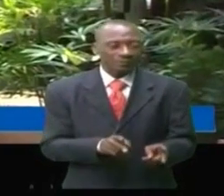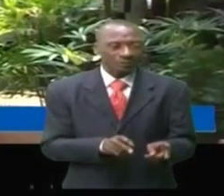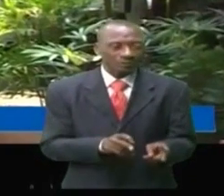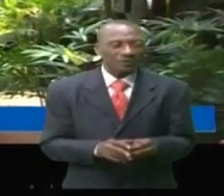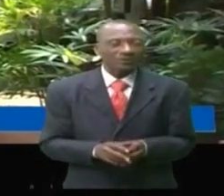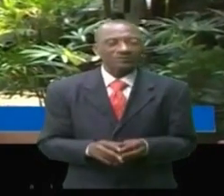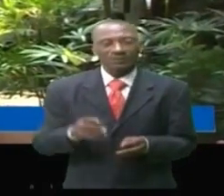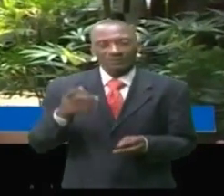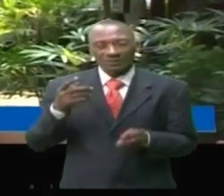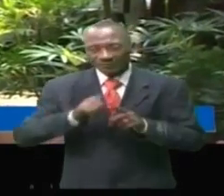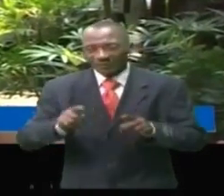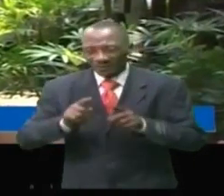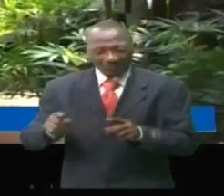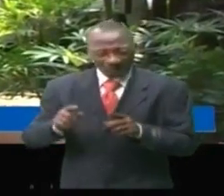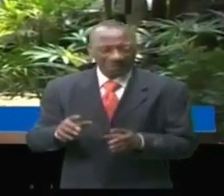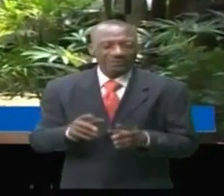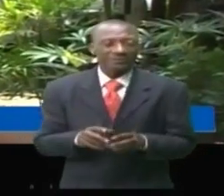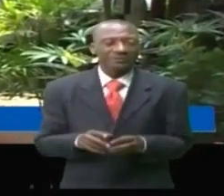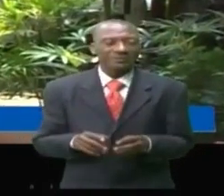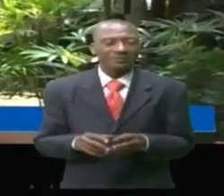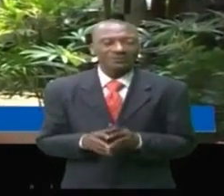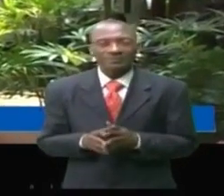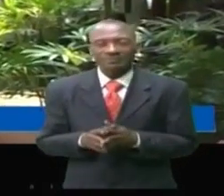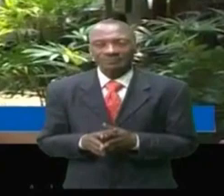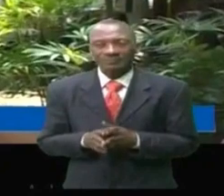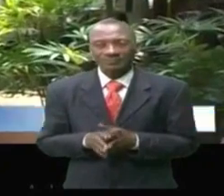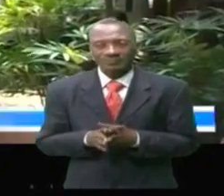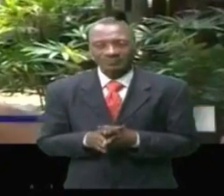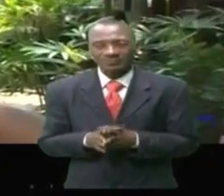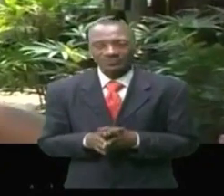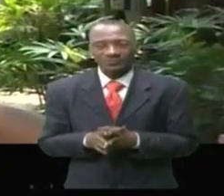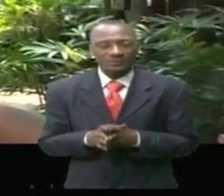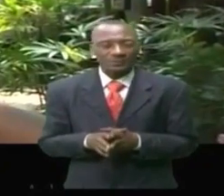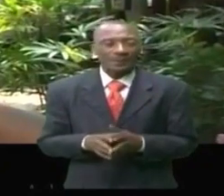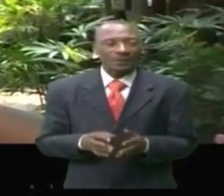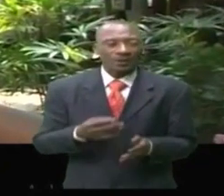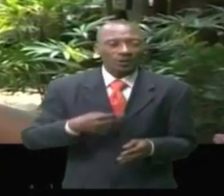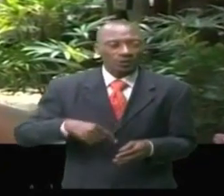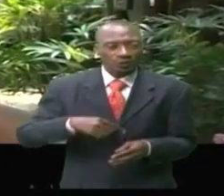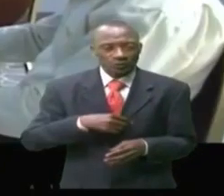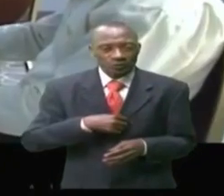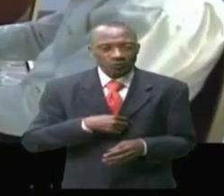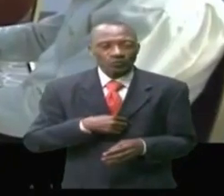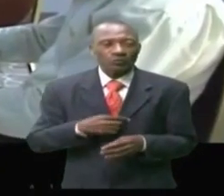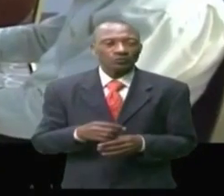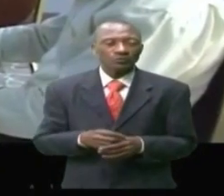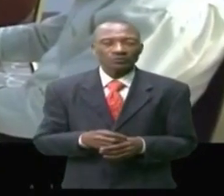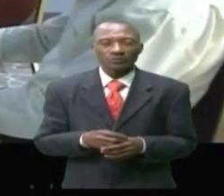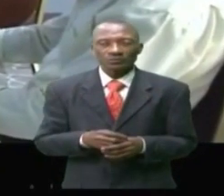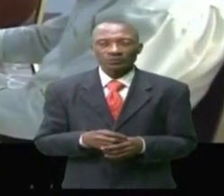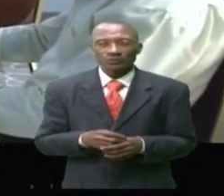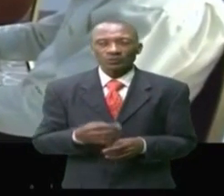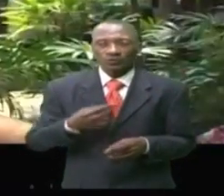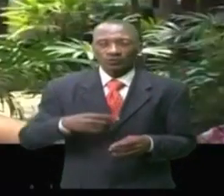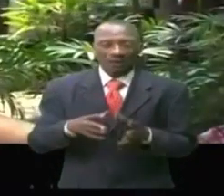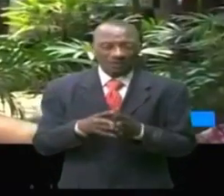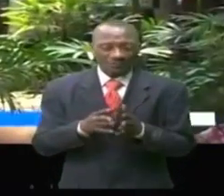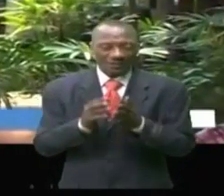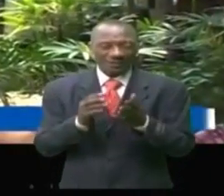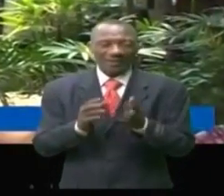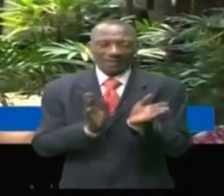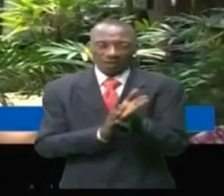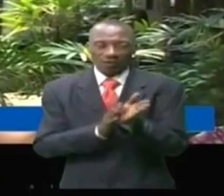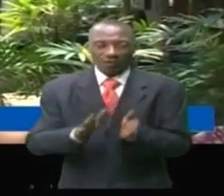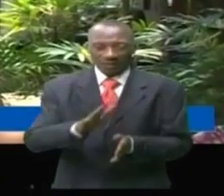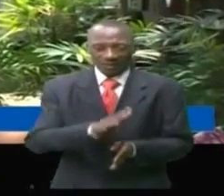l'Assemblée nationale. Dans ce contexte-là, nous avons organisé avec l'Institut national des statistiques, et c'est un